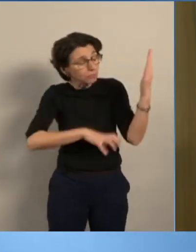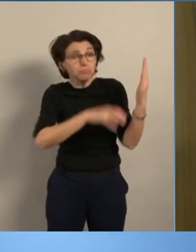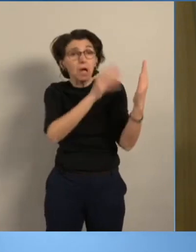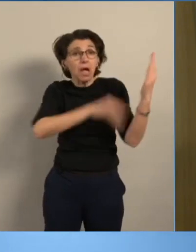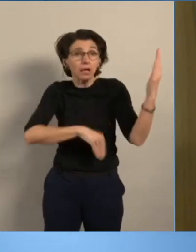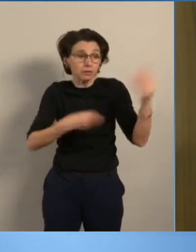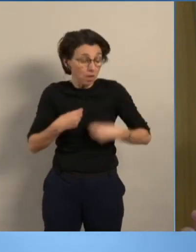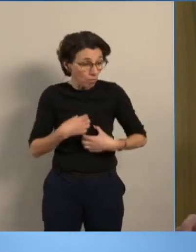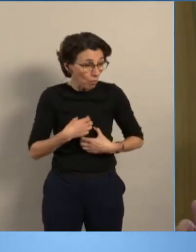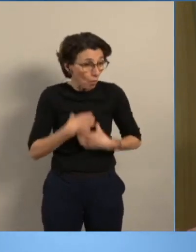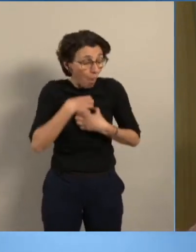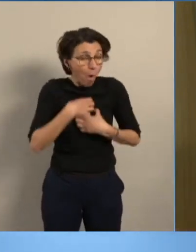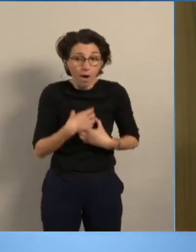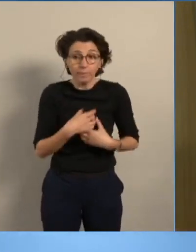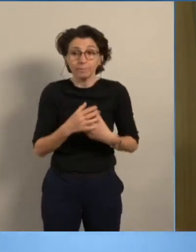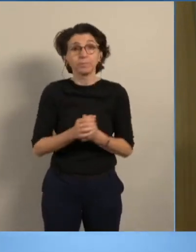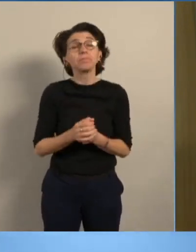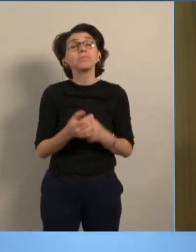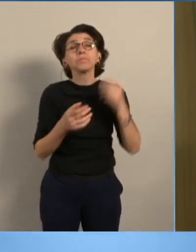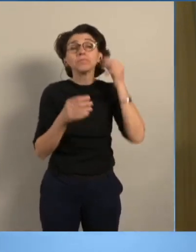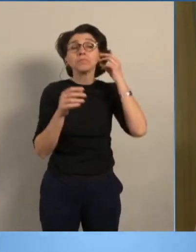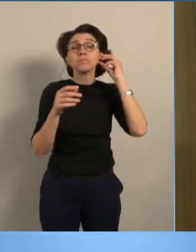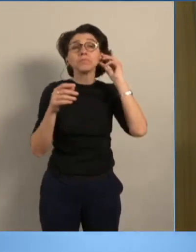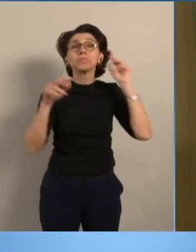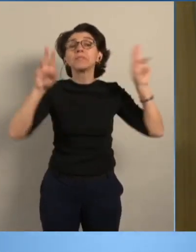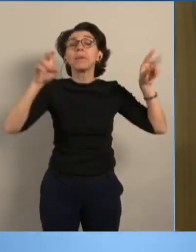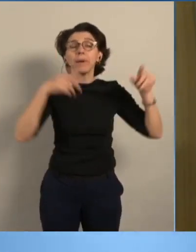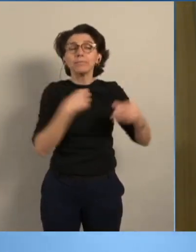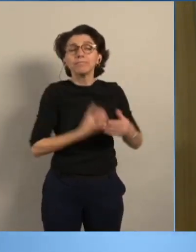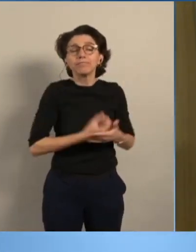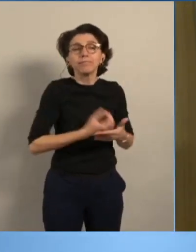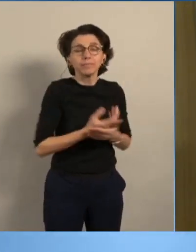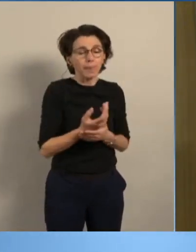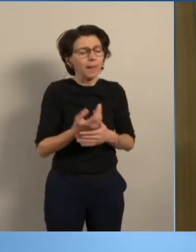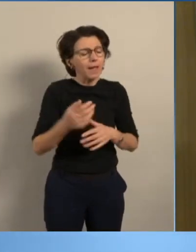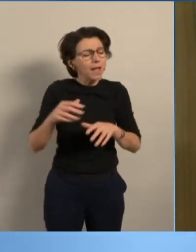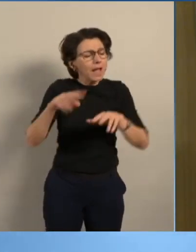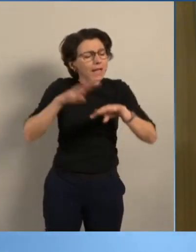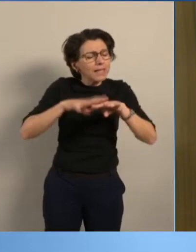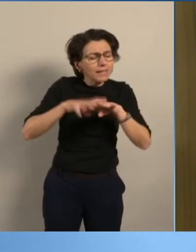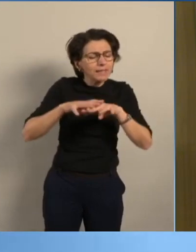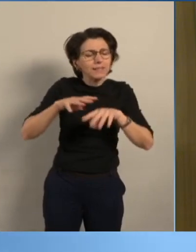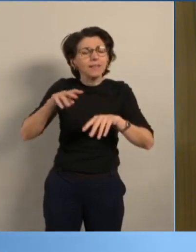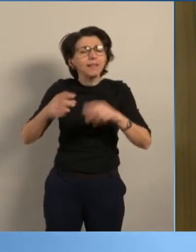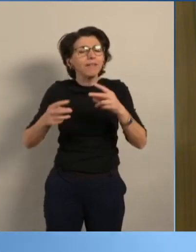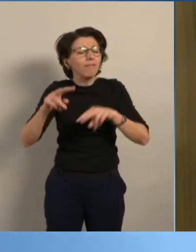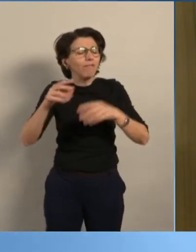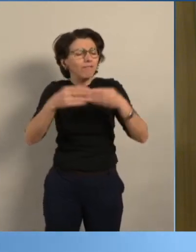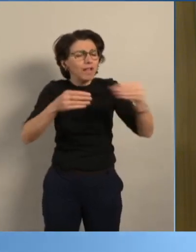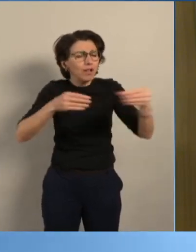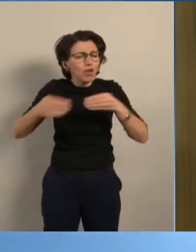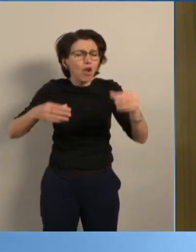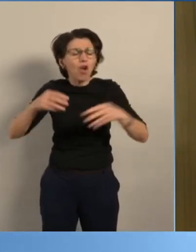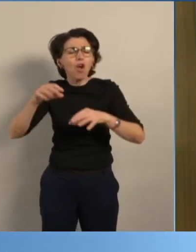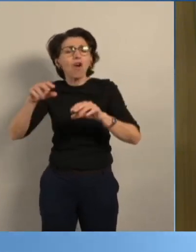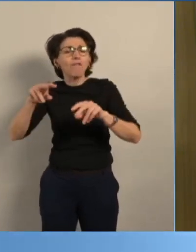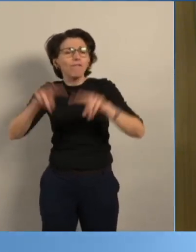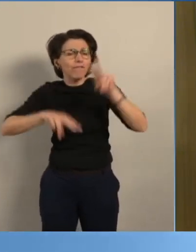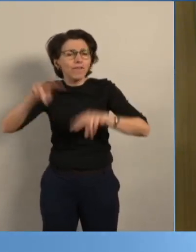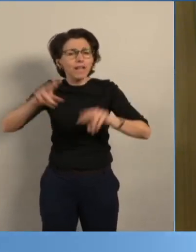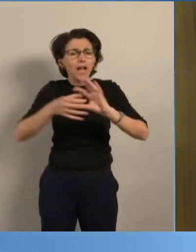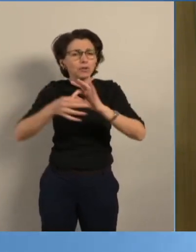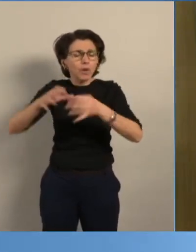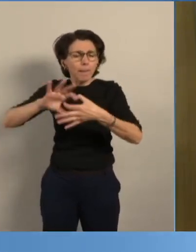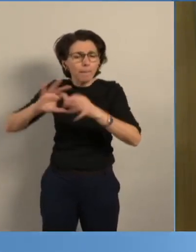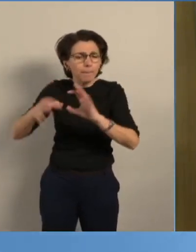Je vous cite, entre guillemets, « Le quartier Villeneuve, village olympique, fait l'objet d'un ambitieux projet de rénovation en faveur de